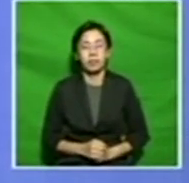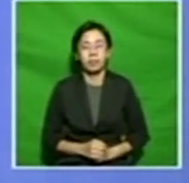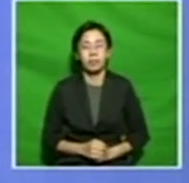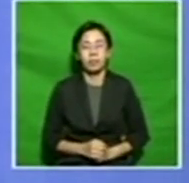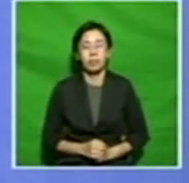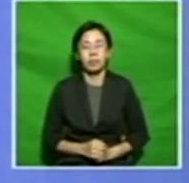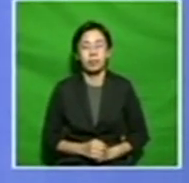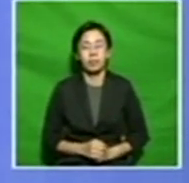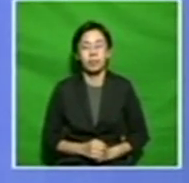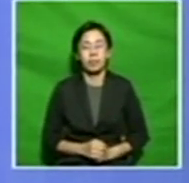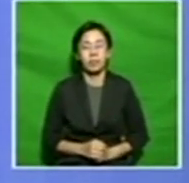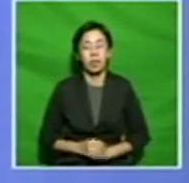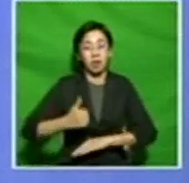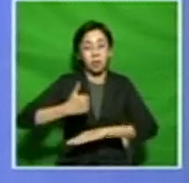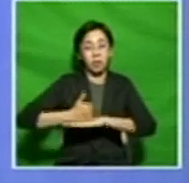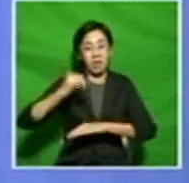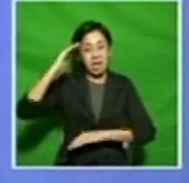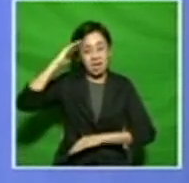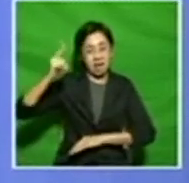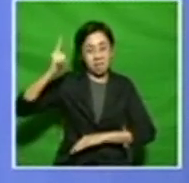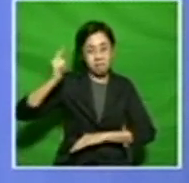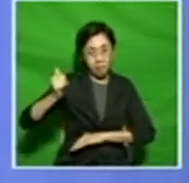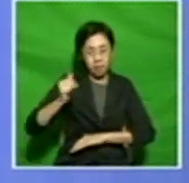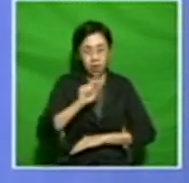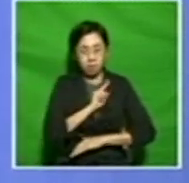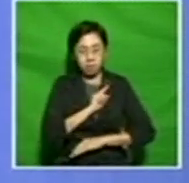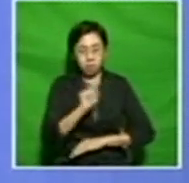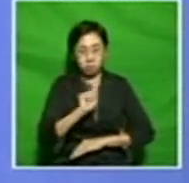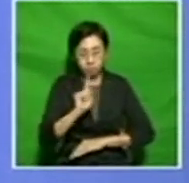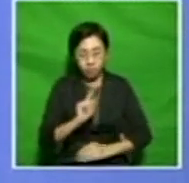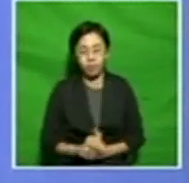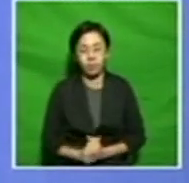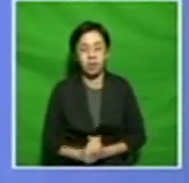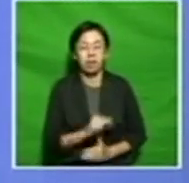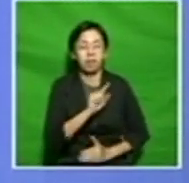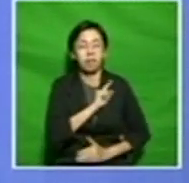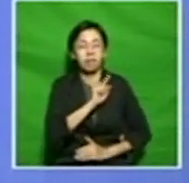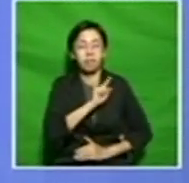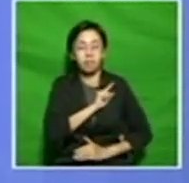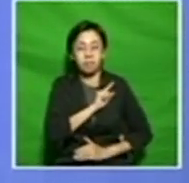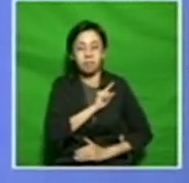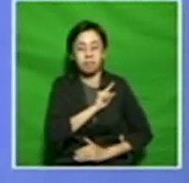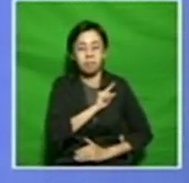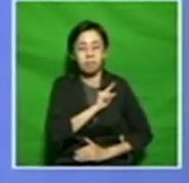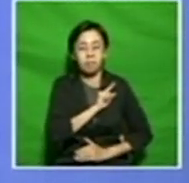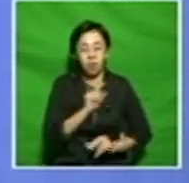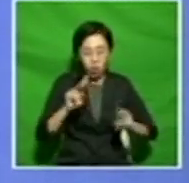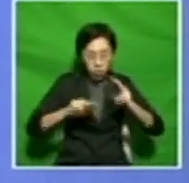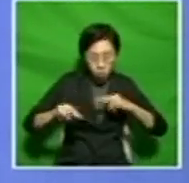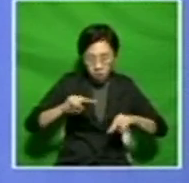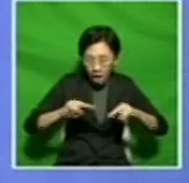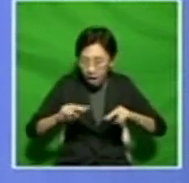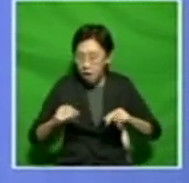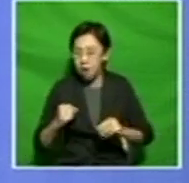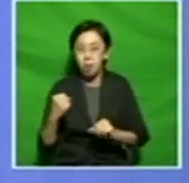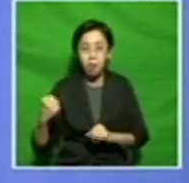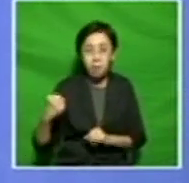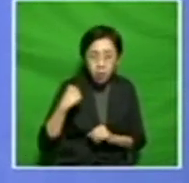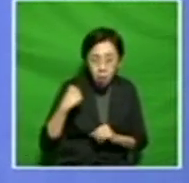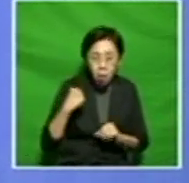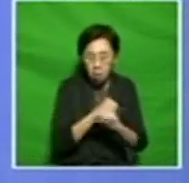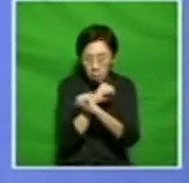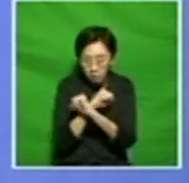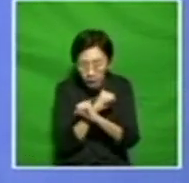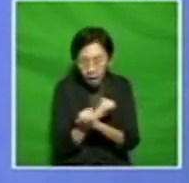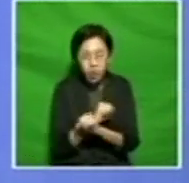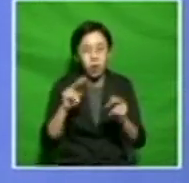ผู้บัญชาการทหารสูงสุดเป็นผู้รับผิดชอบในส่วนที่เกี่ยวกับความมั่นคงซึ่งก็ดูแล